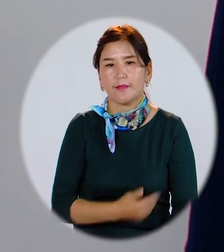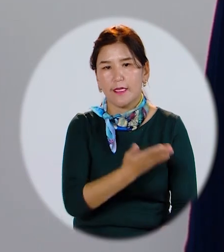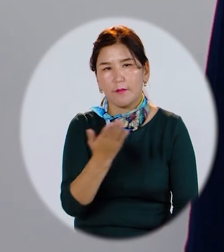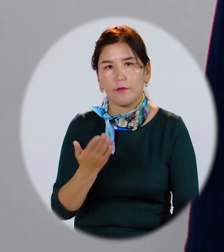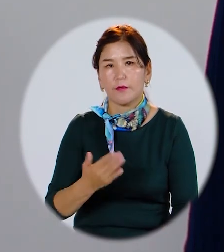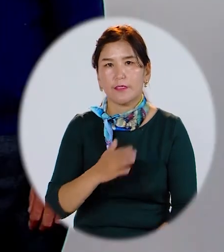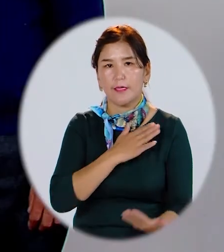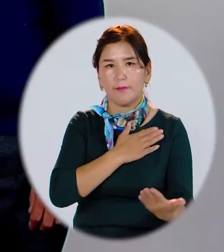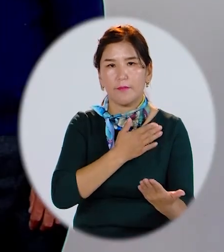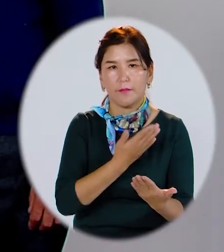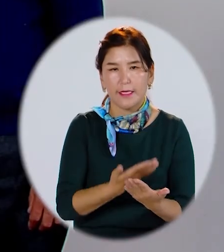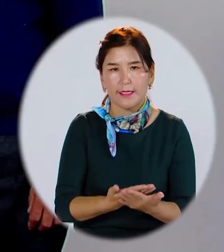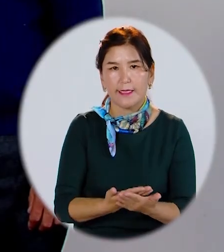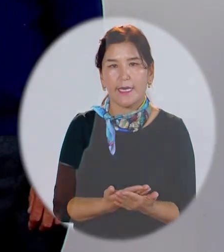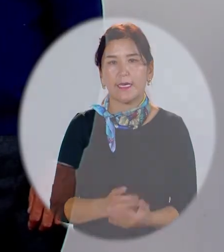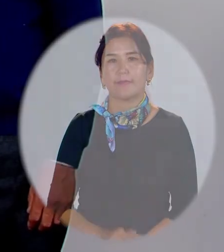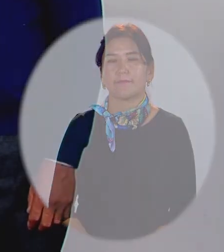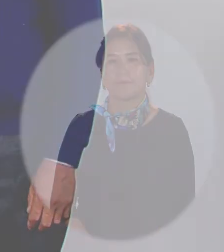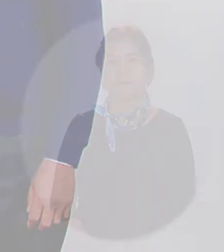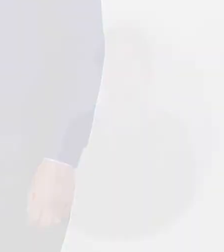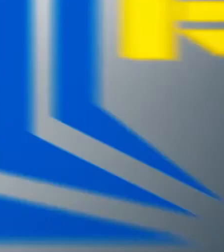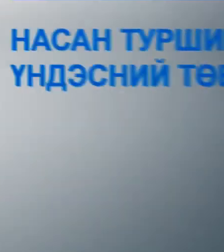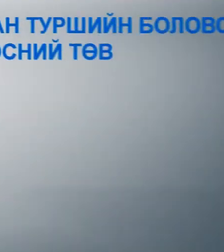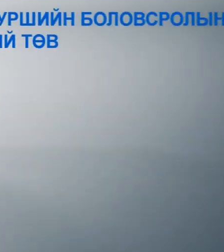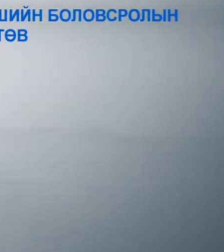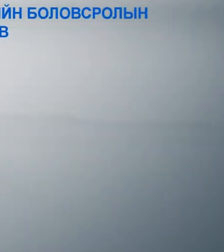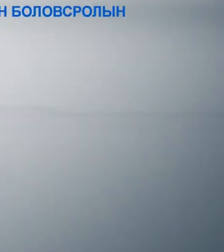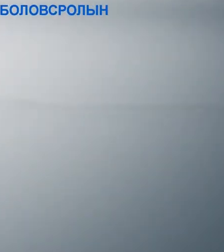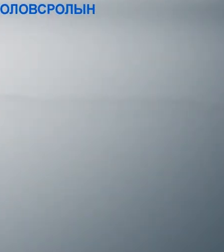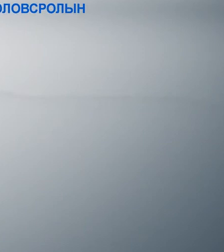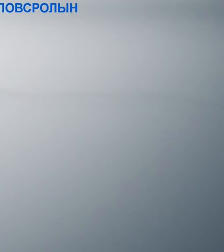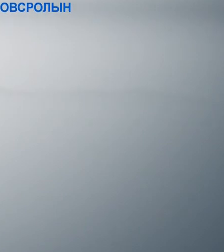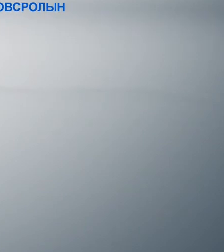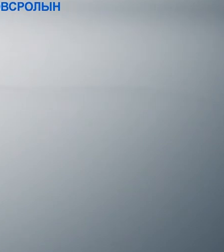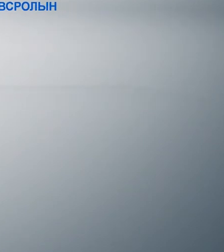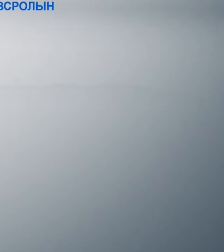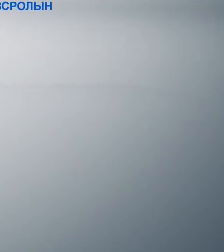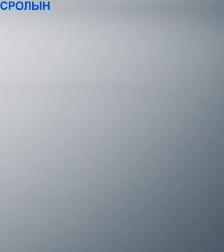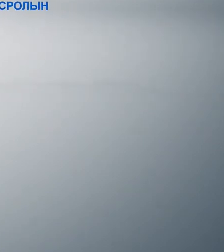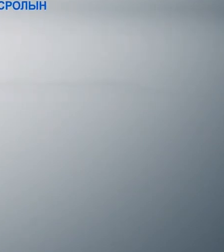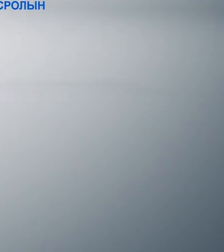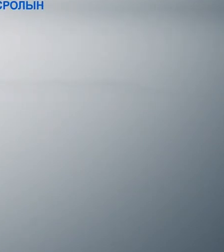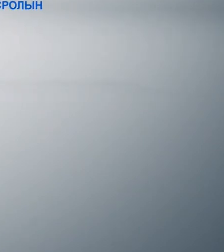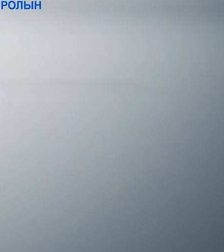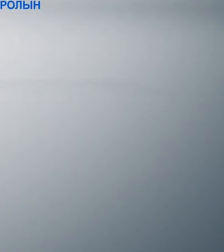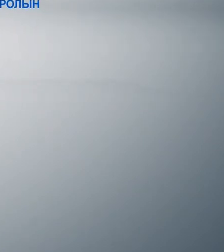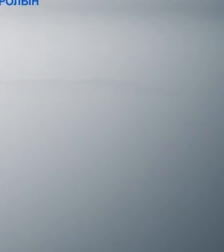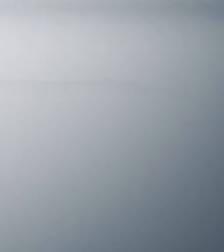хичээлийг анхааран сонссон үзэгчд та бүхэндээ баярлалаа.